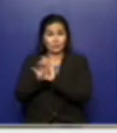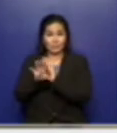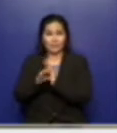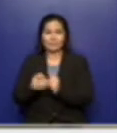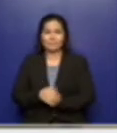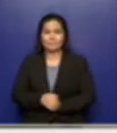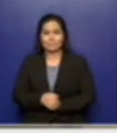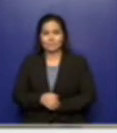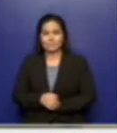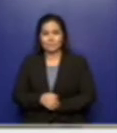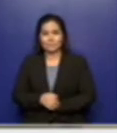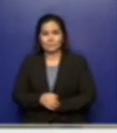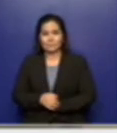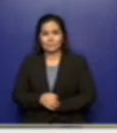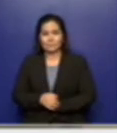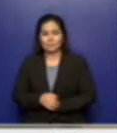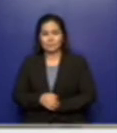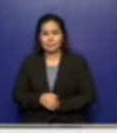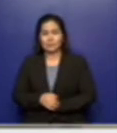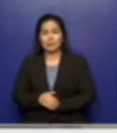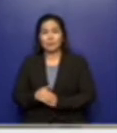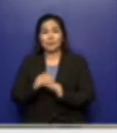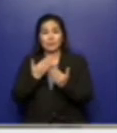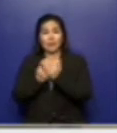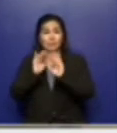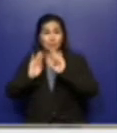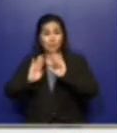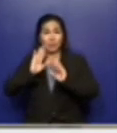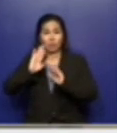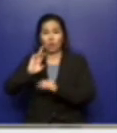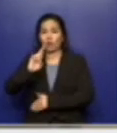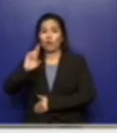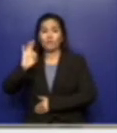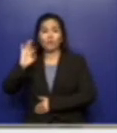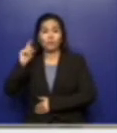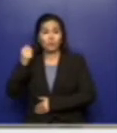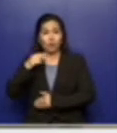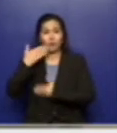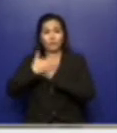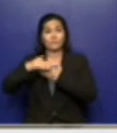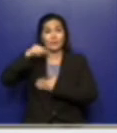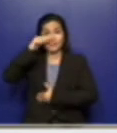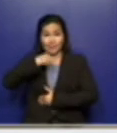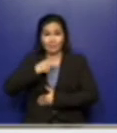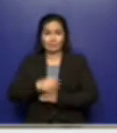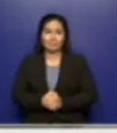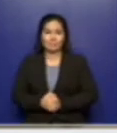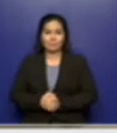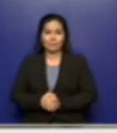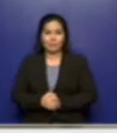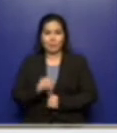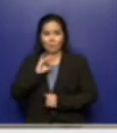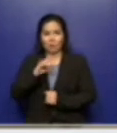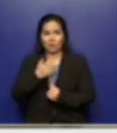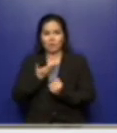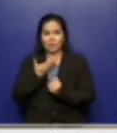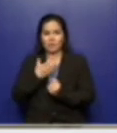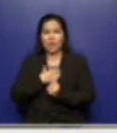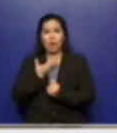คือเป็นประมาณการของการรถไฟแห่งประเทศไทยนะครับประมาณการแล้วว่าจะขอค่าเวร